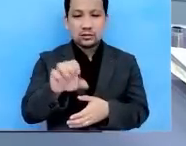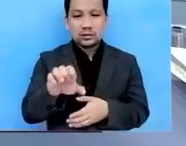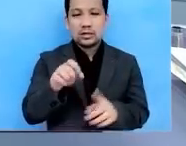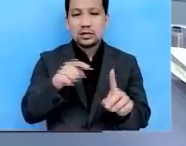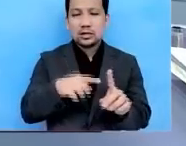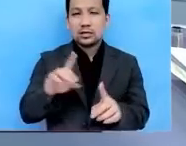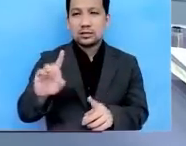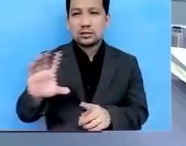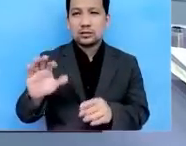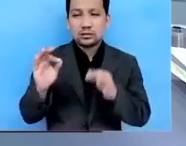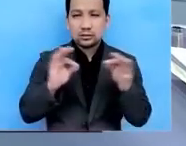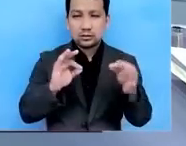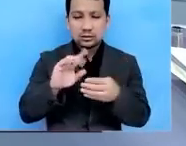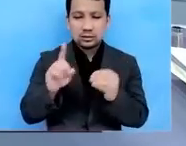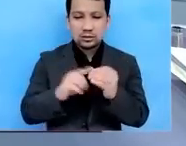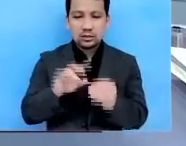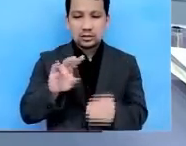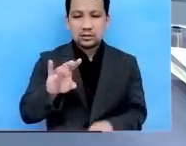ay ang Criminal Case